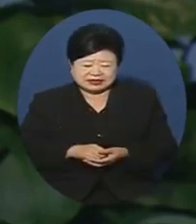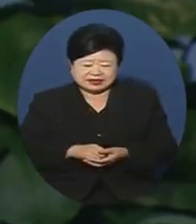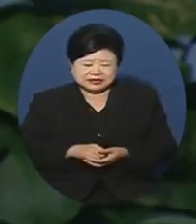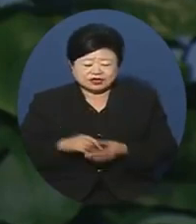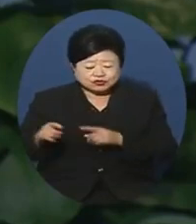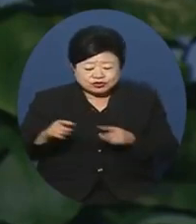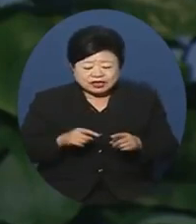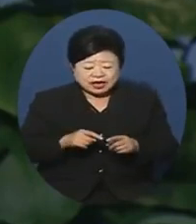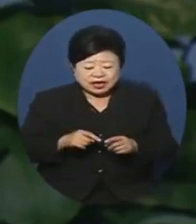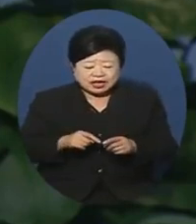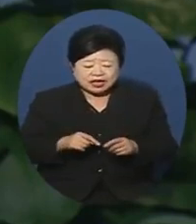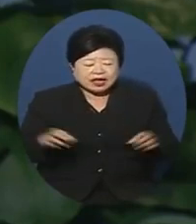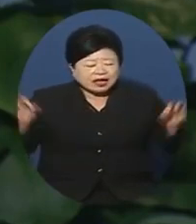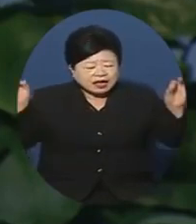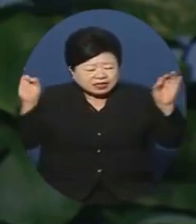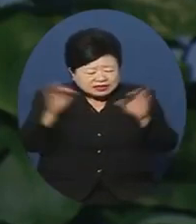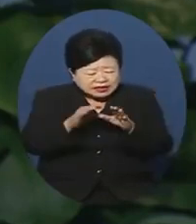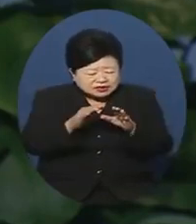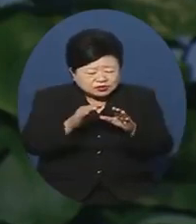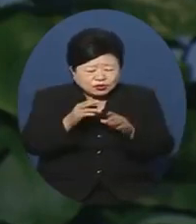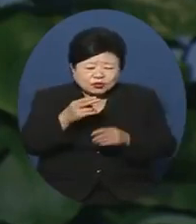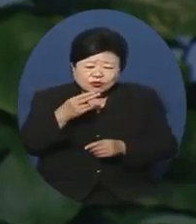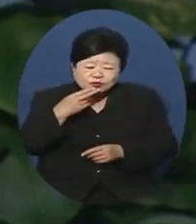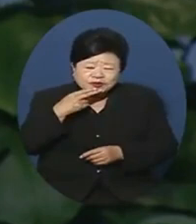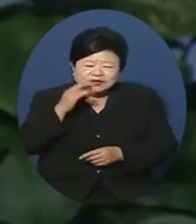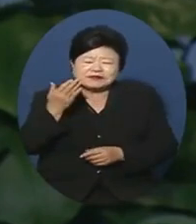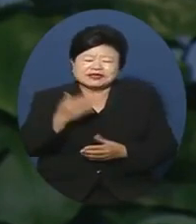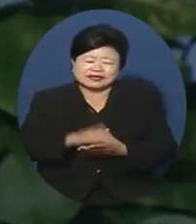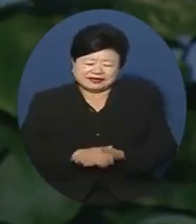누리려고 해도 한 일입니다.